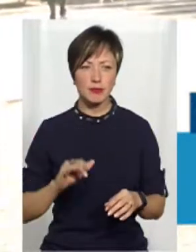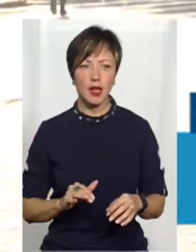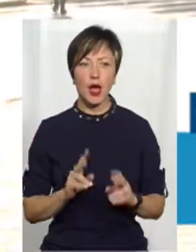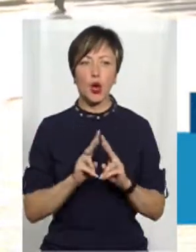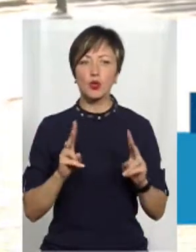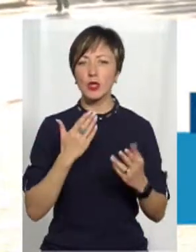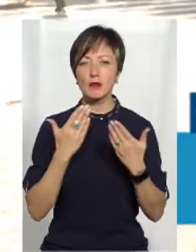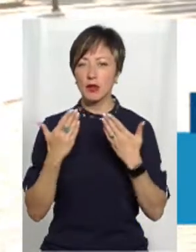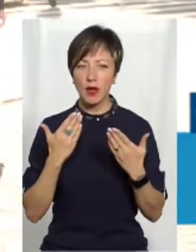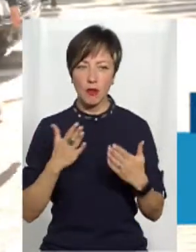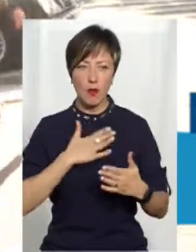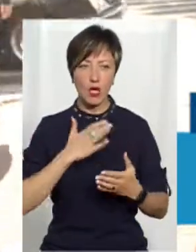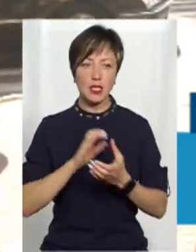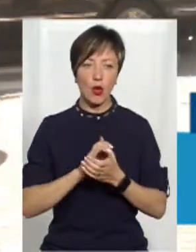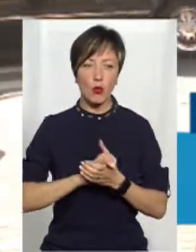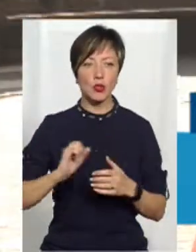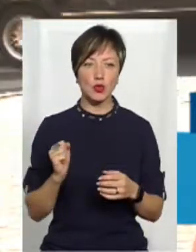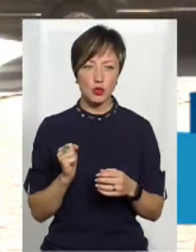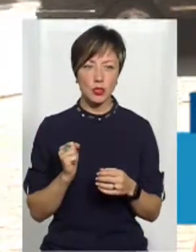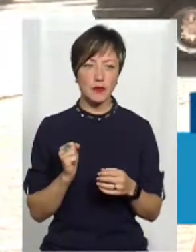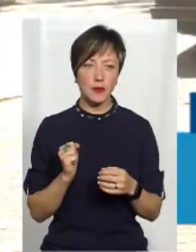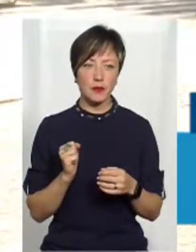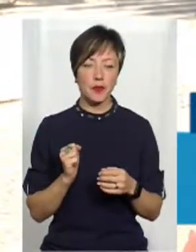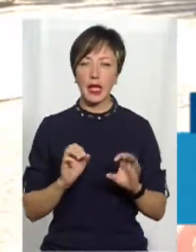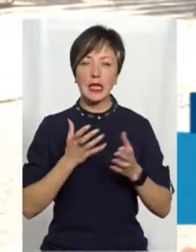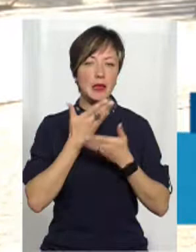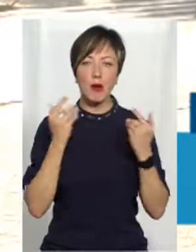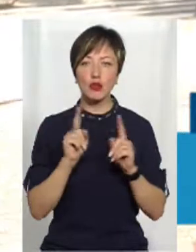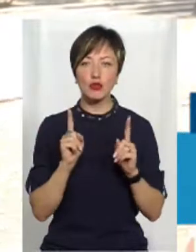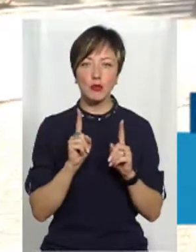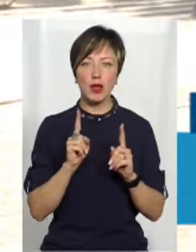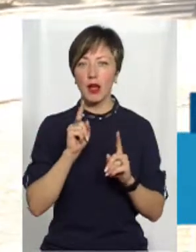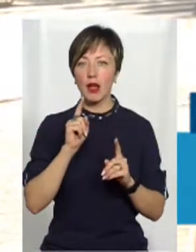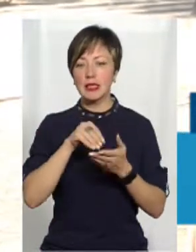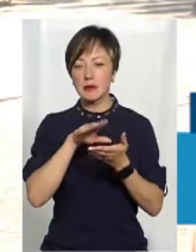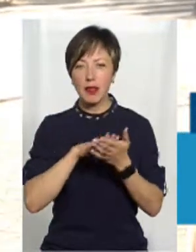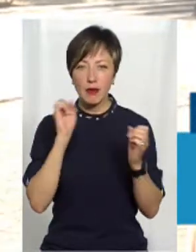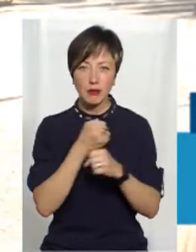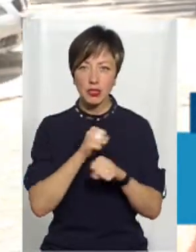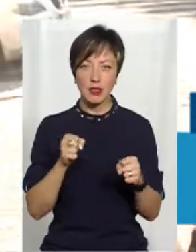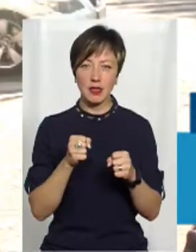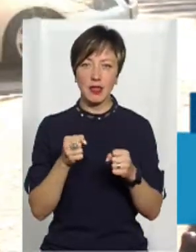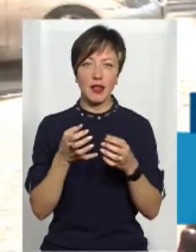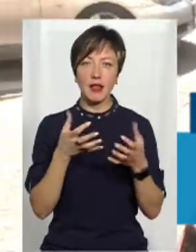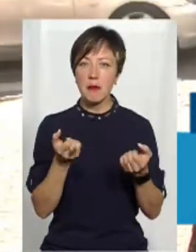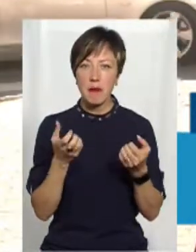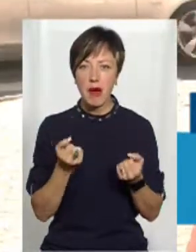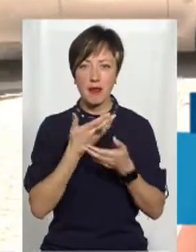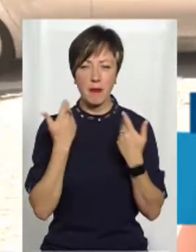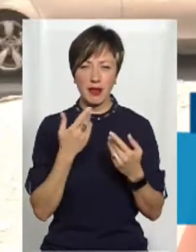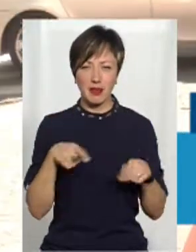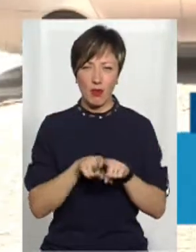не спілкувався з моїх знайомих, друзів, нема що, туди не можна записатися, він не приймає, його